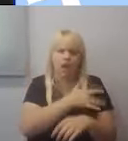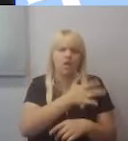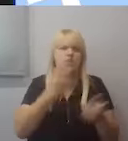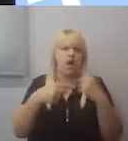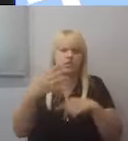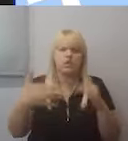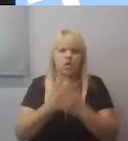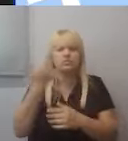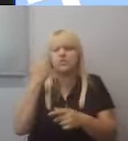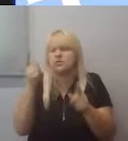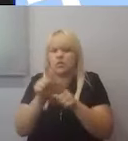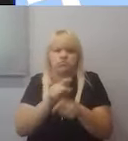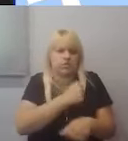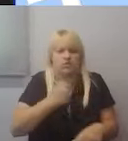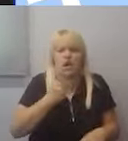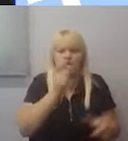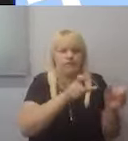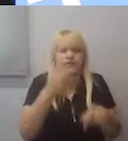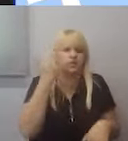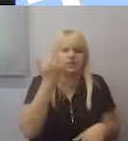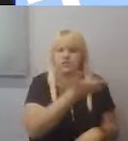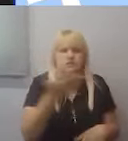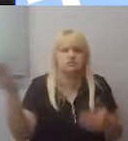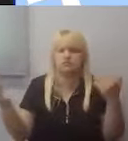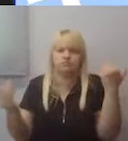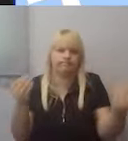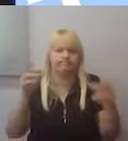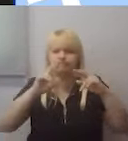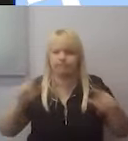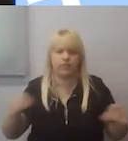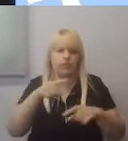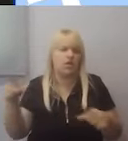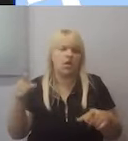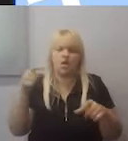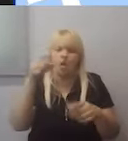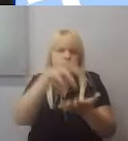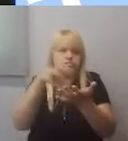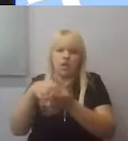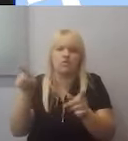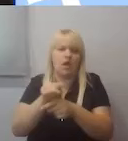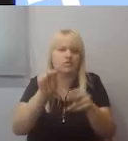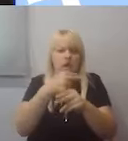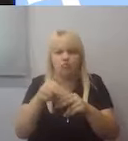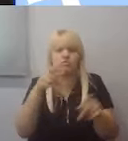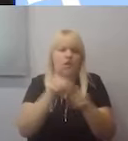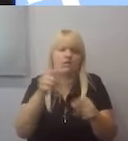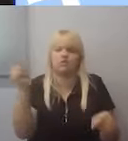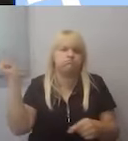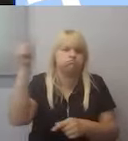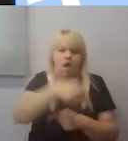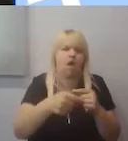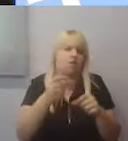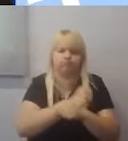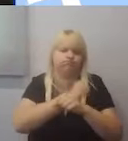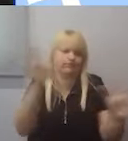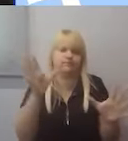tie karavīri frontes līnijā tā kā jo tur tā objekti arī tur nu tiek apšaudīti arī kad viņi viņus remontē tā kā mhm paldies un ko darīt ar